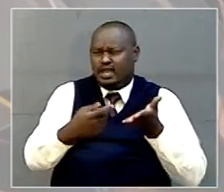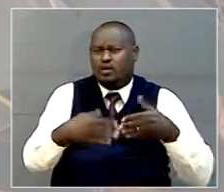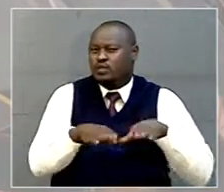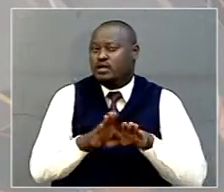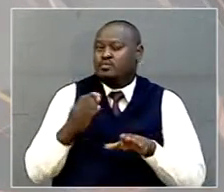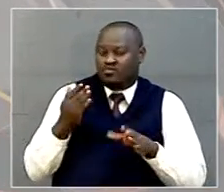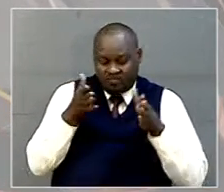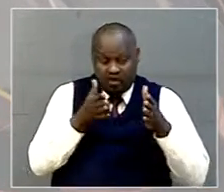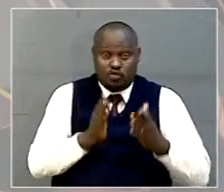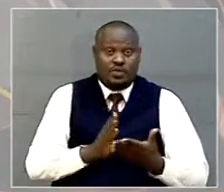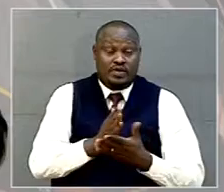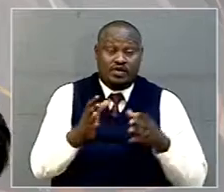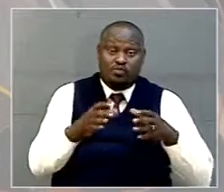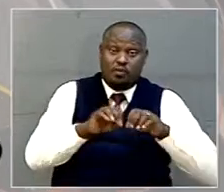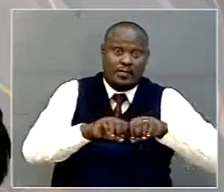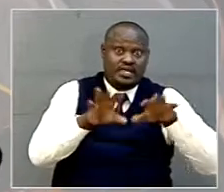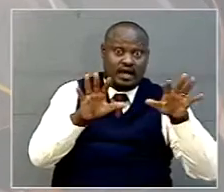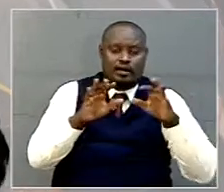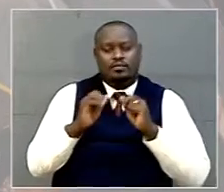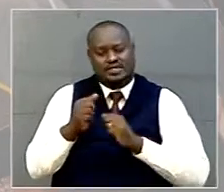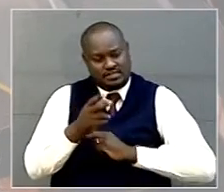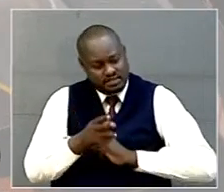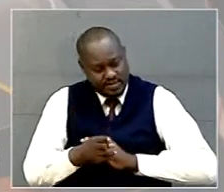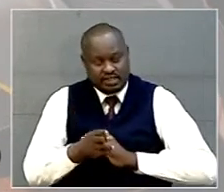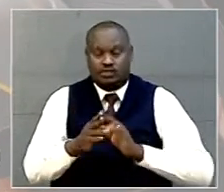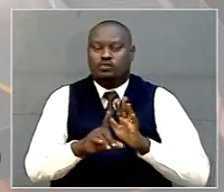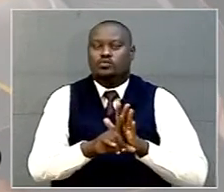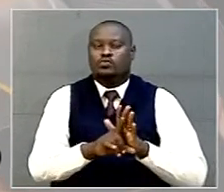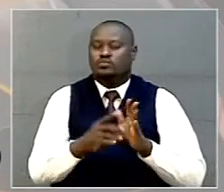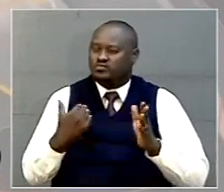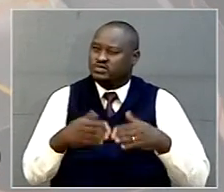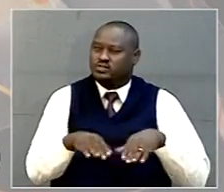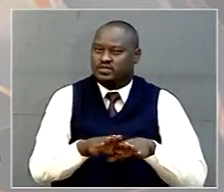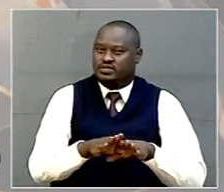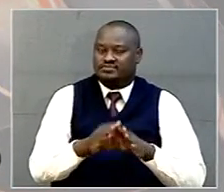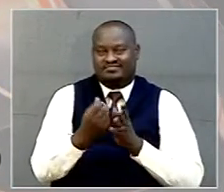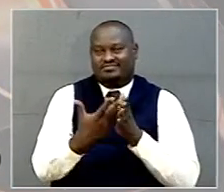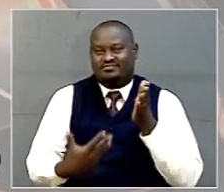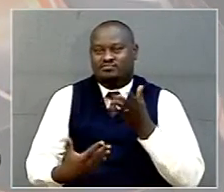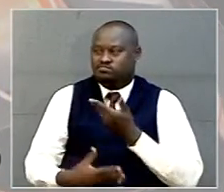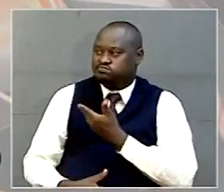ezeekuusa ku ddembe erya bannamawulire omusasi waffe nanfuka Falida wuyo.